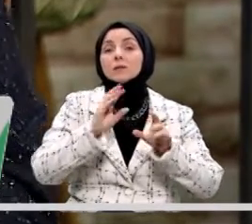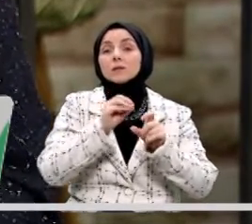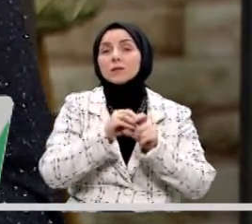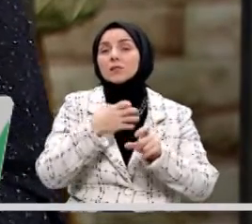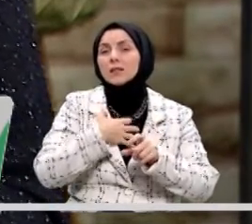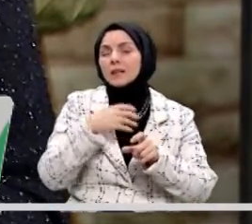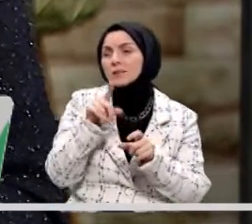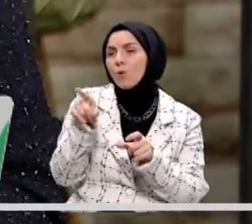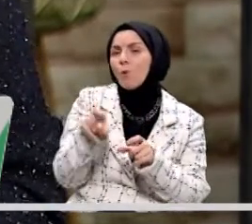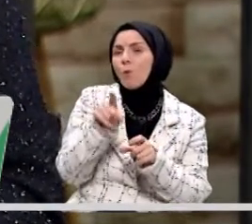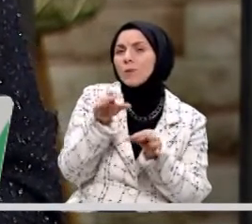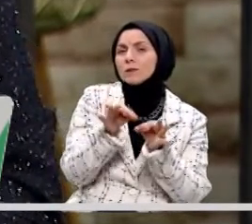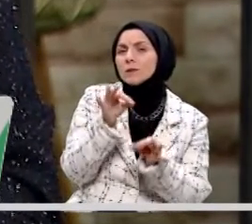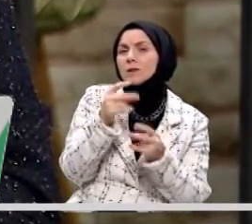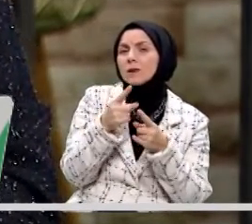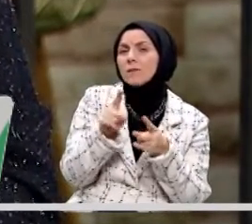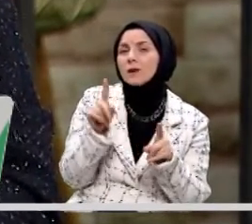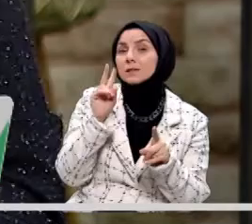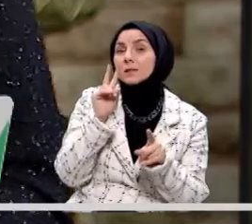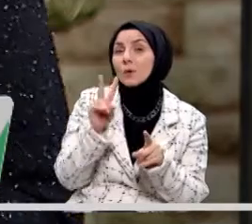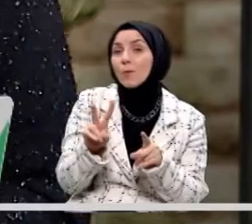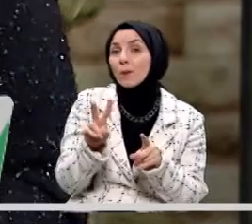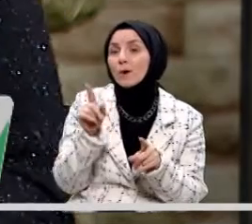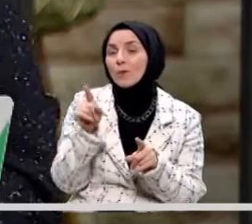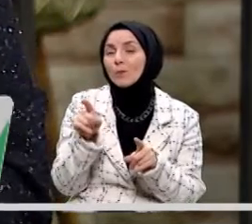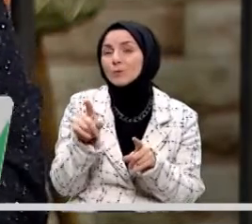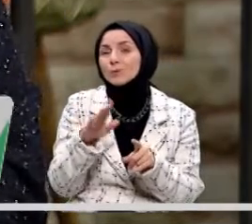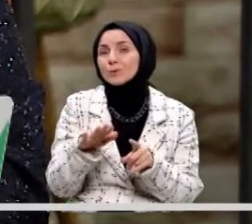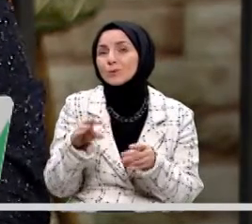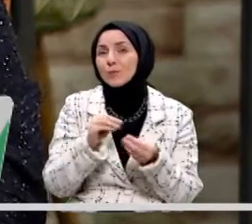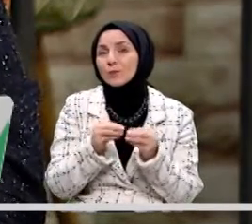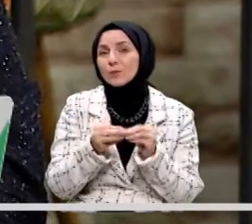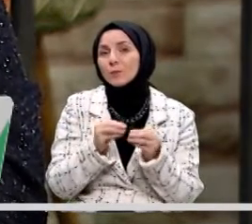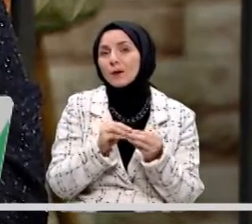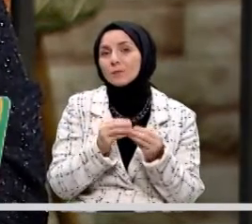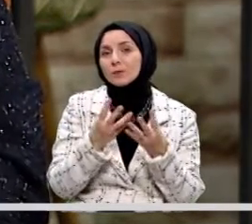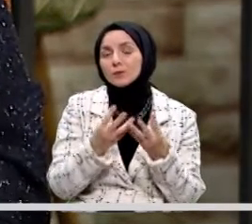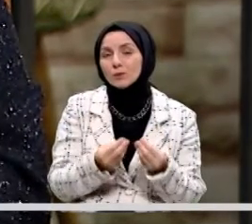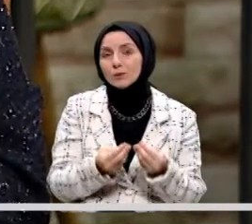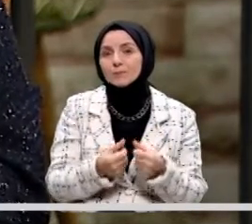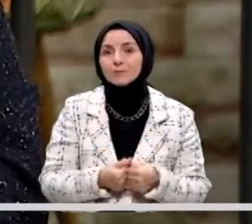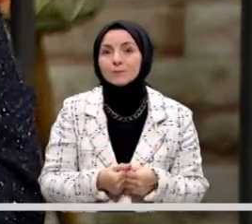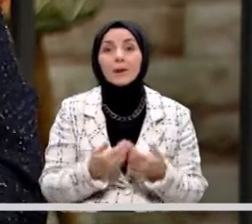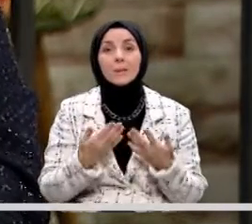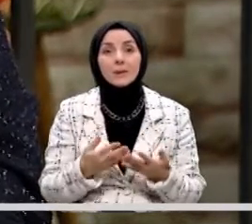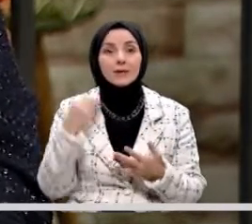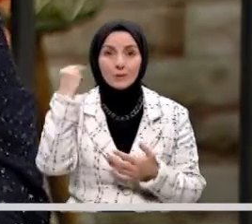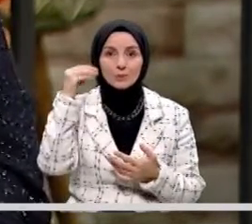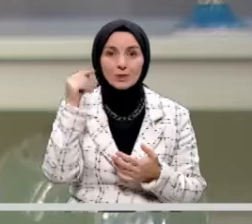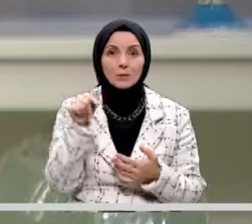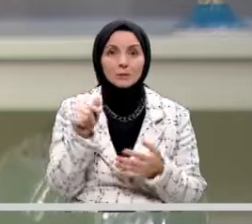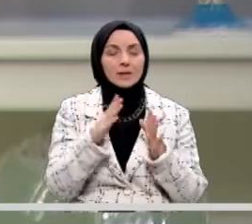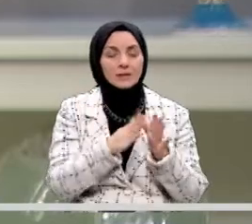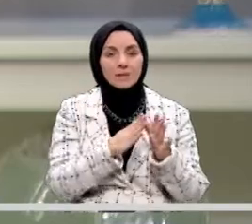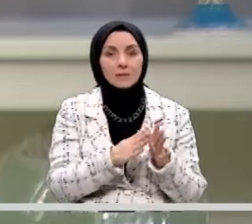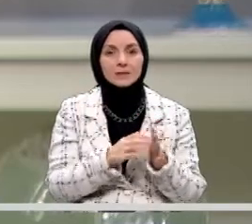farklı görmek kısmı çocuğun sorumlu kısmı oluyor asıl problem bu peki haklılık Sorun da oluyor buradan